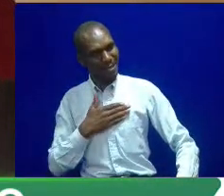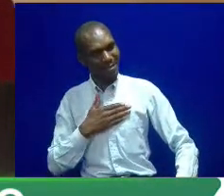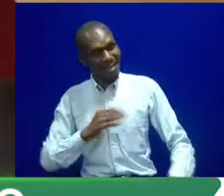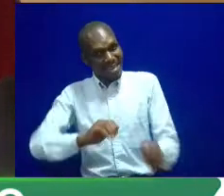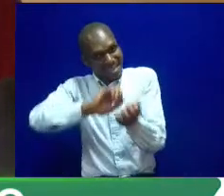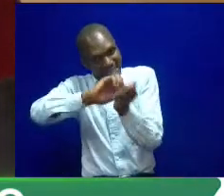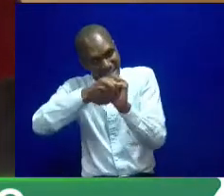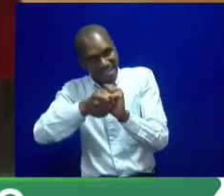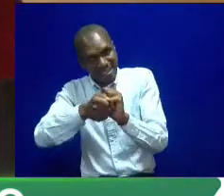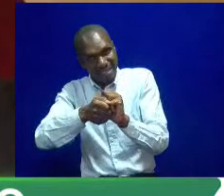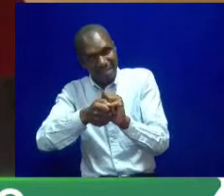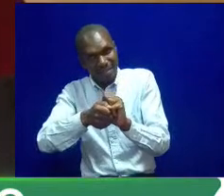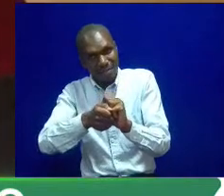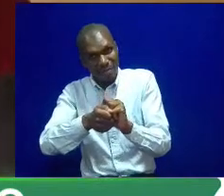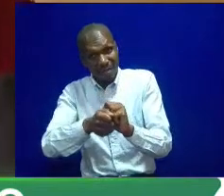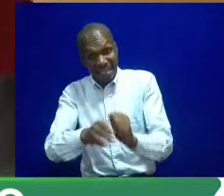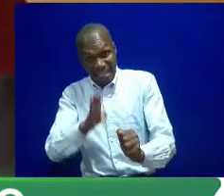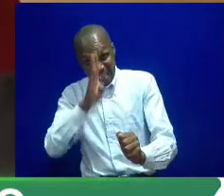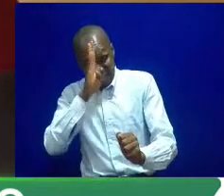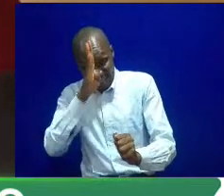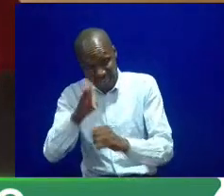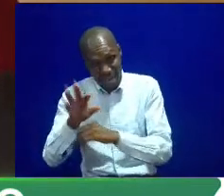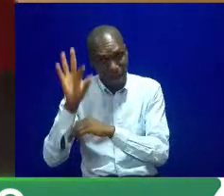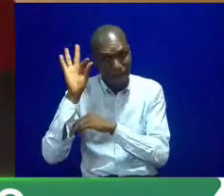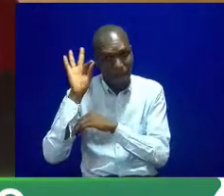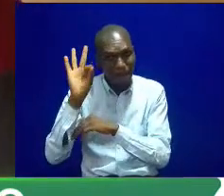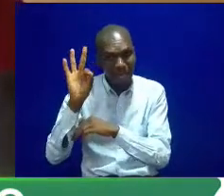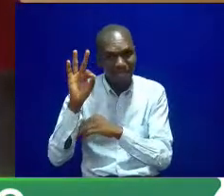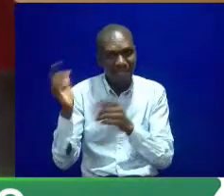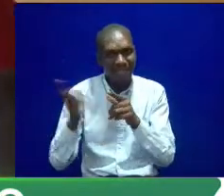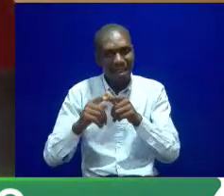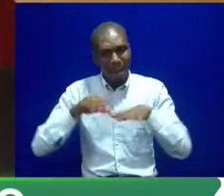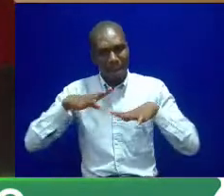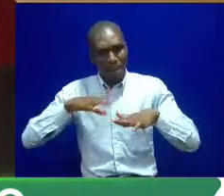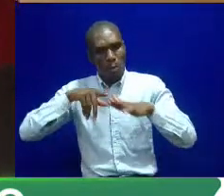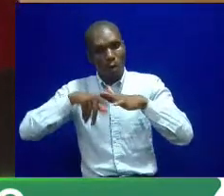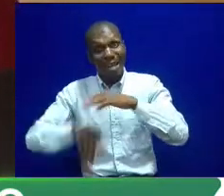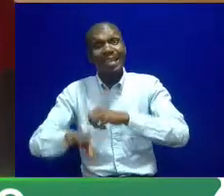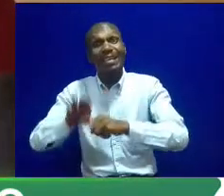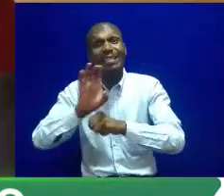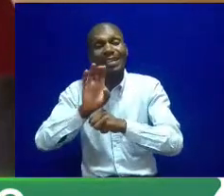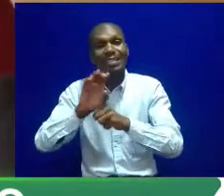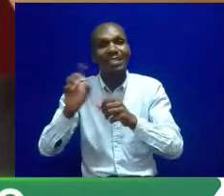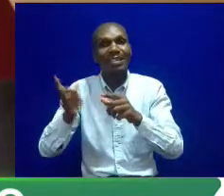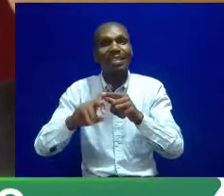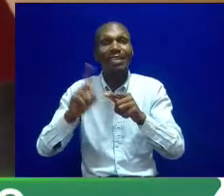diya jumabiri diituko diko randienjiri kama tewa jiri kanisa ebulipit